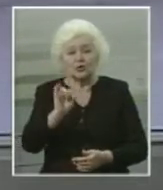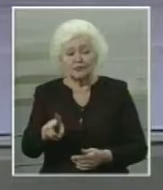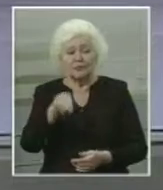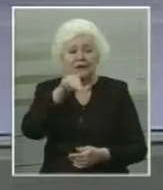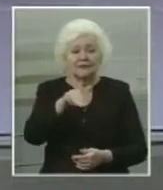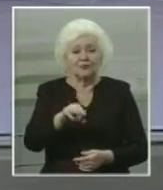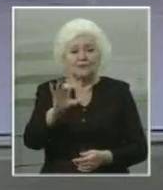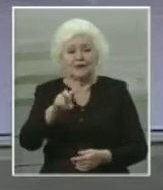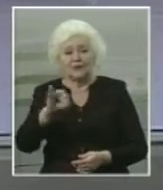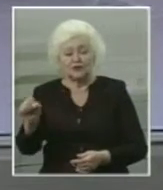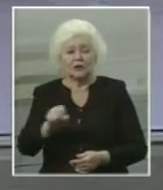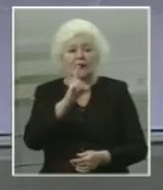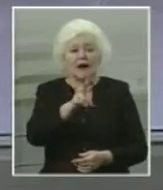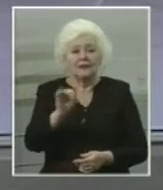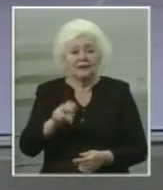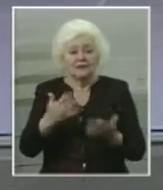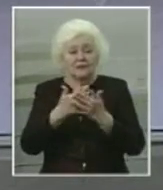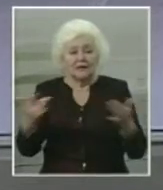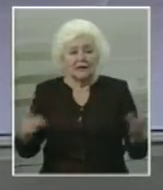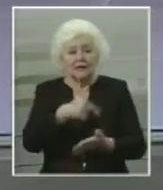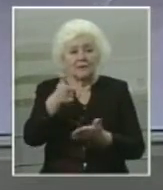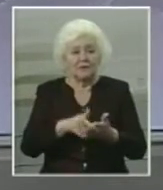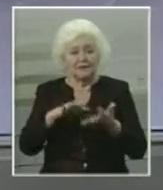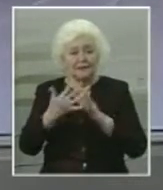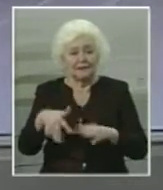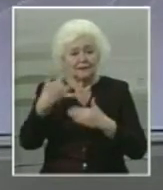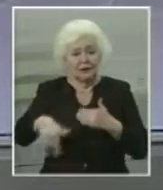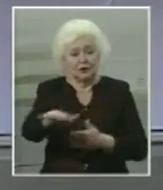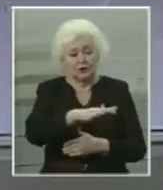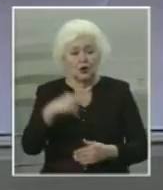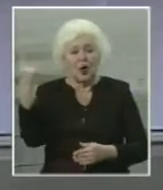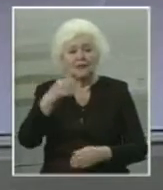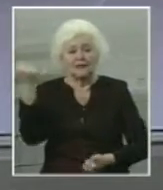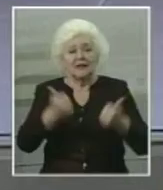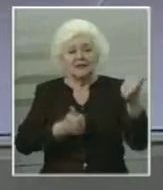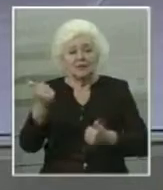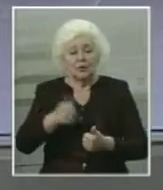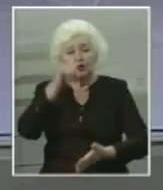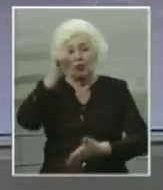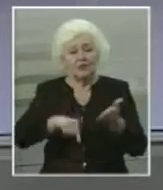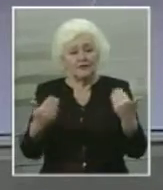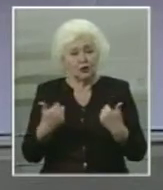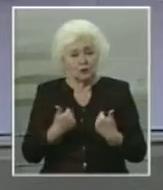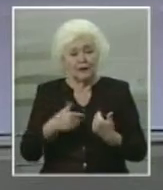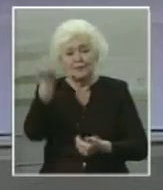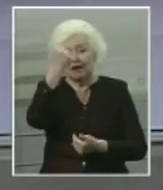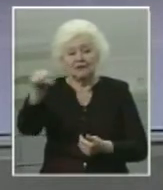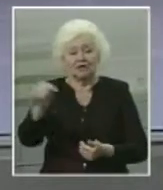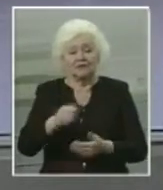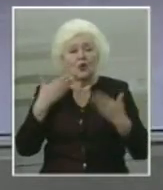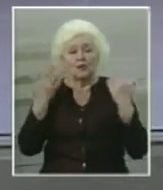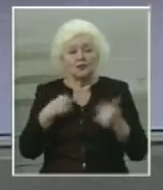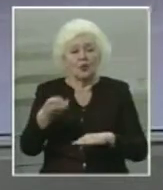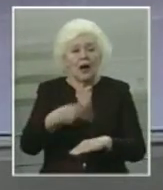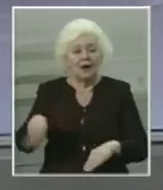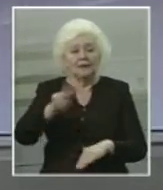Таврійська, Сивашів, Калинівського та інших міст і сіл Херсонщини. На обласній спартакіаді «Повірив у себе» та чемпіонаті з легкої